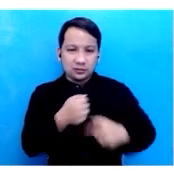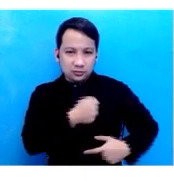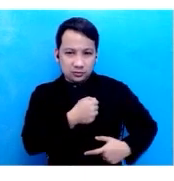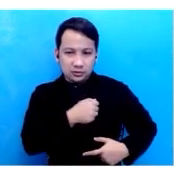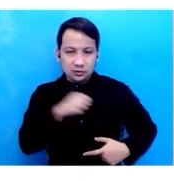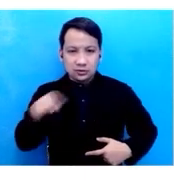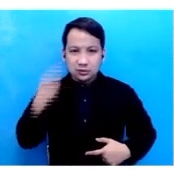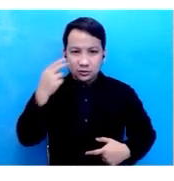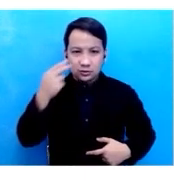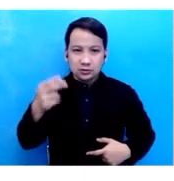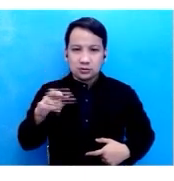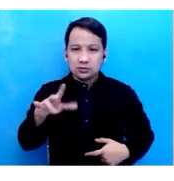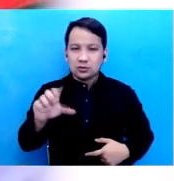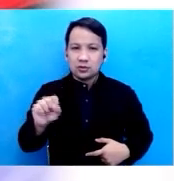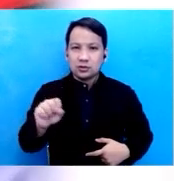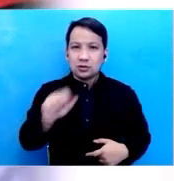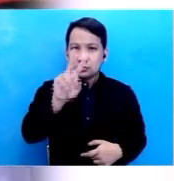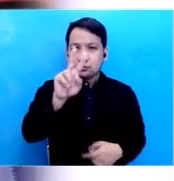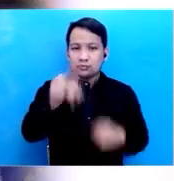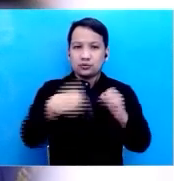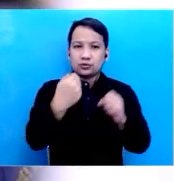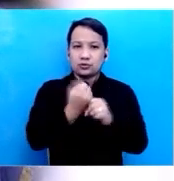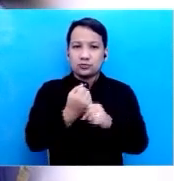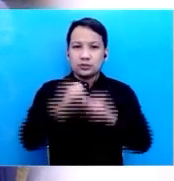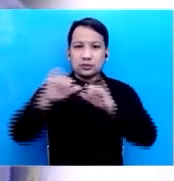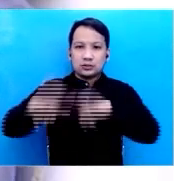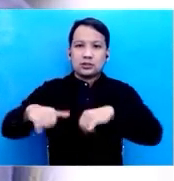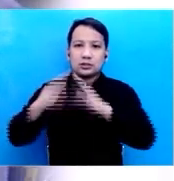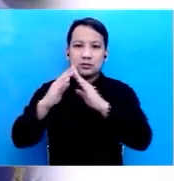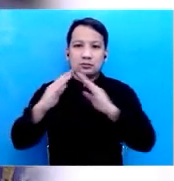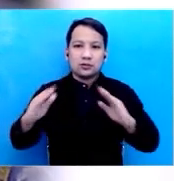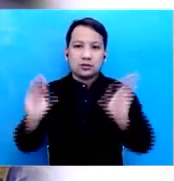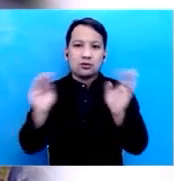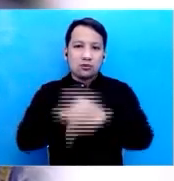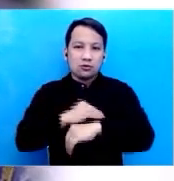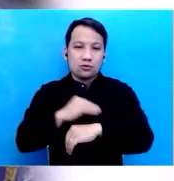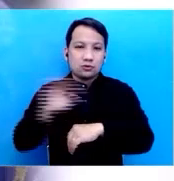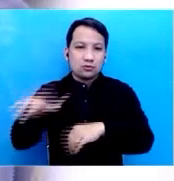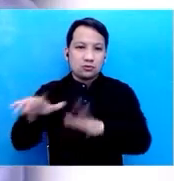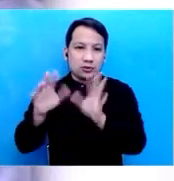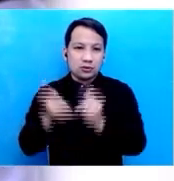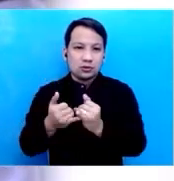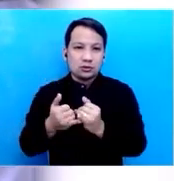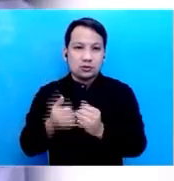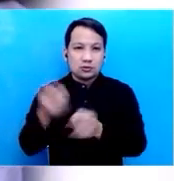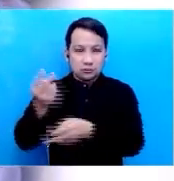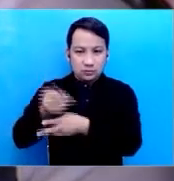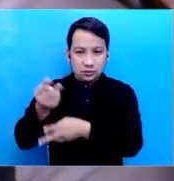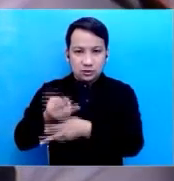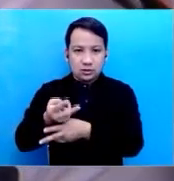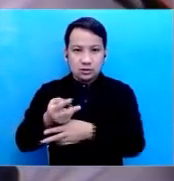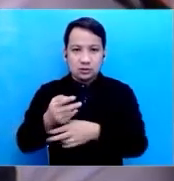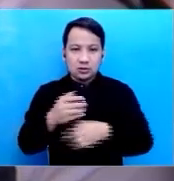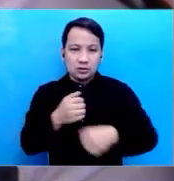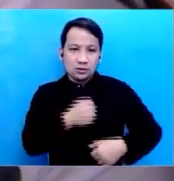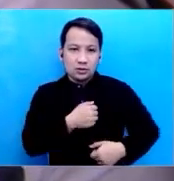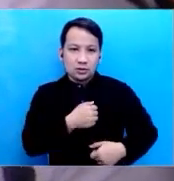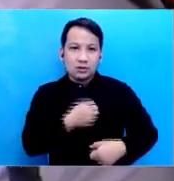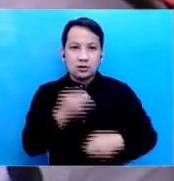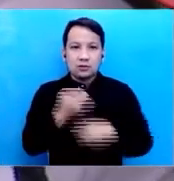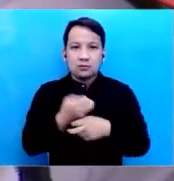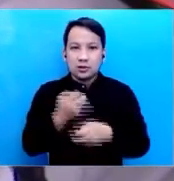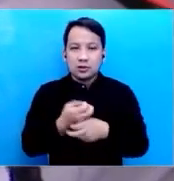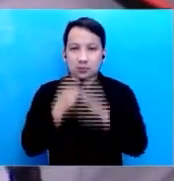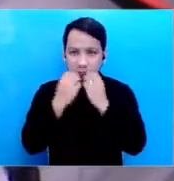Hurley, higit 2 taon na siyang nakastay-in sa kanilang opisina bilang pag-iingat sa pandemya. Malaki raw ang natitipid